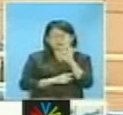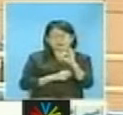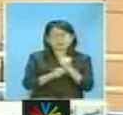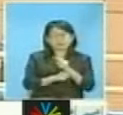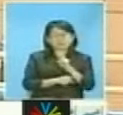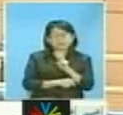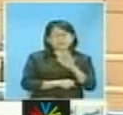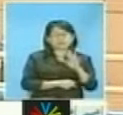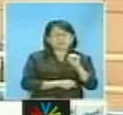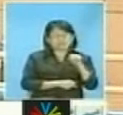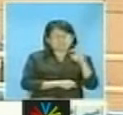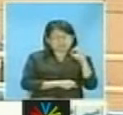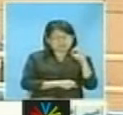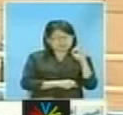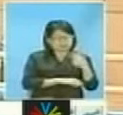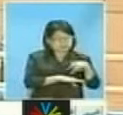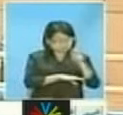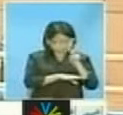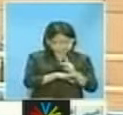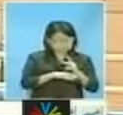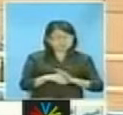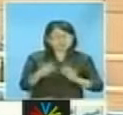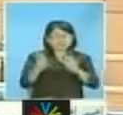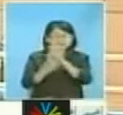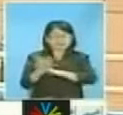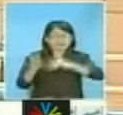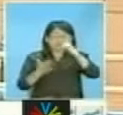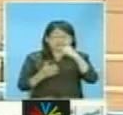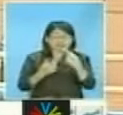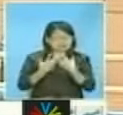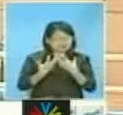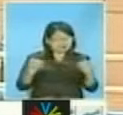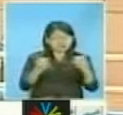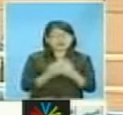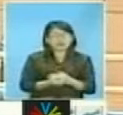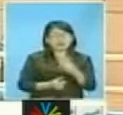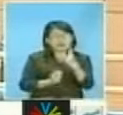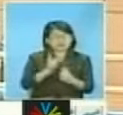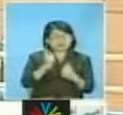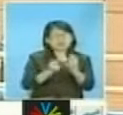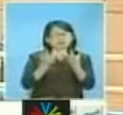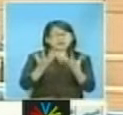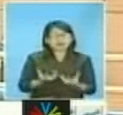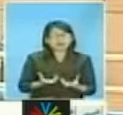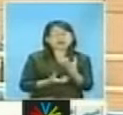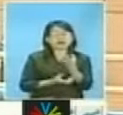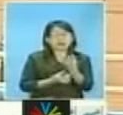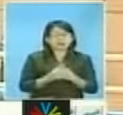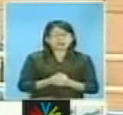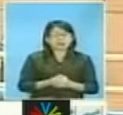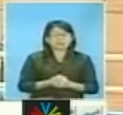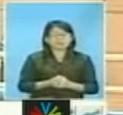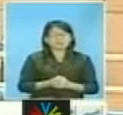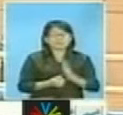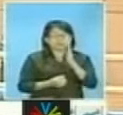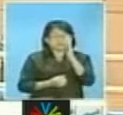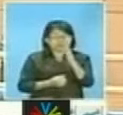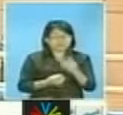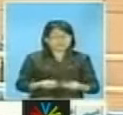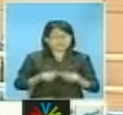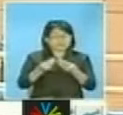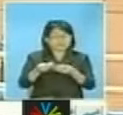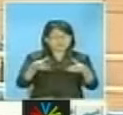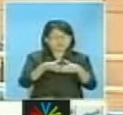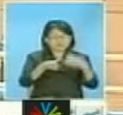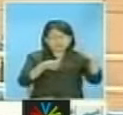ประธานครับประทศนี้ต้องแลกอะไรไปบ้างต้องสูญเสียอะไรไปบ้างเพื่อเป็นเส้นทางให้พรรคการ